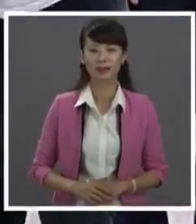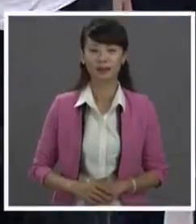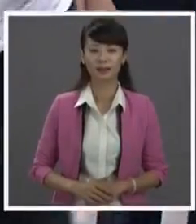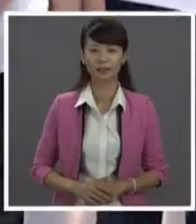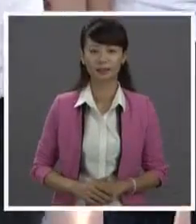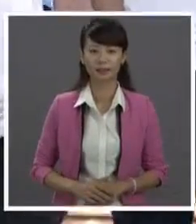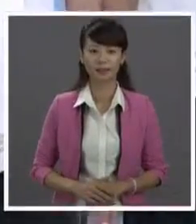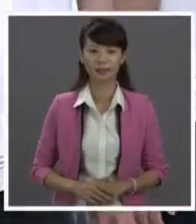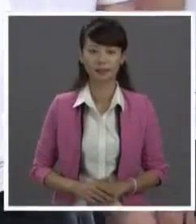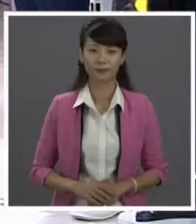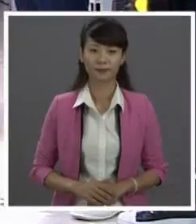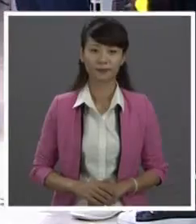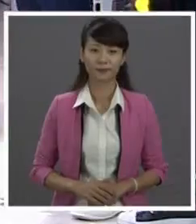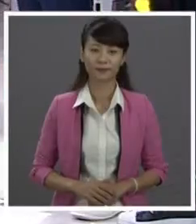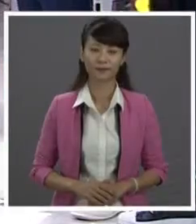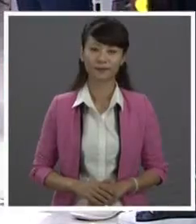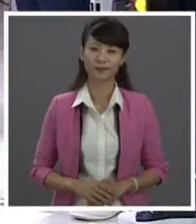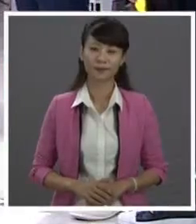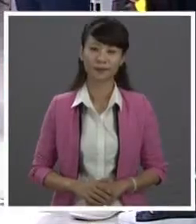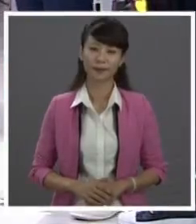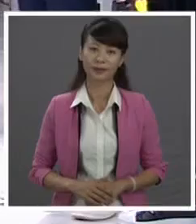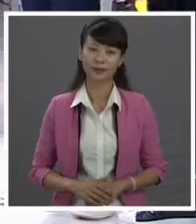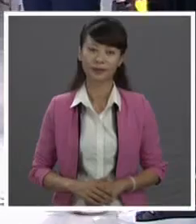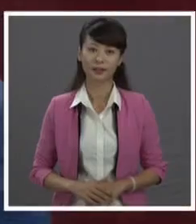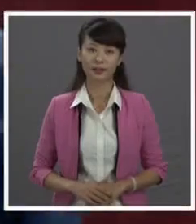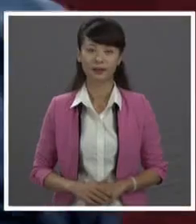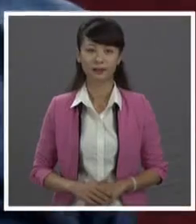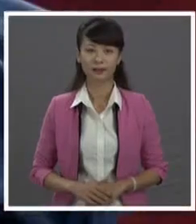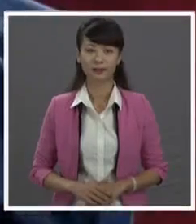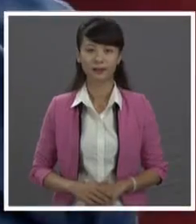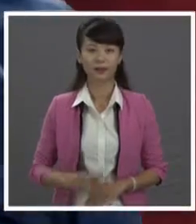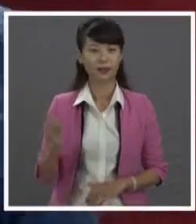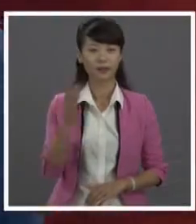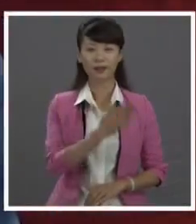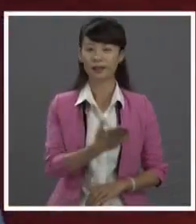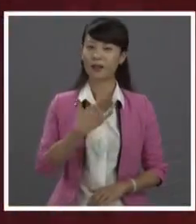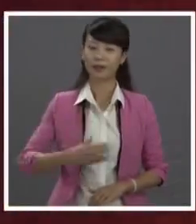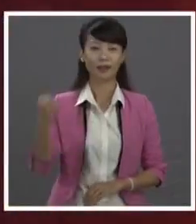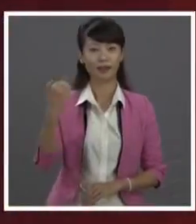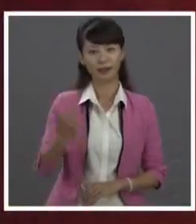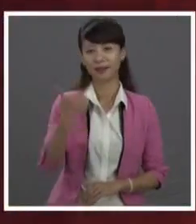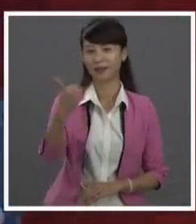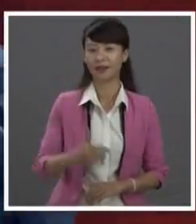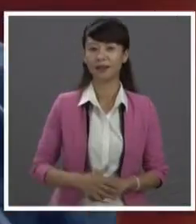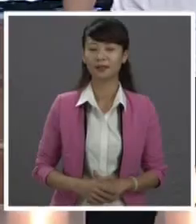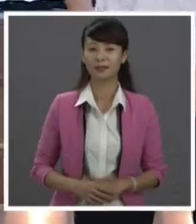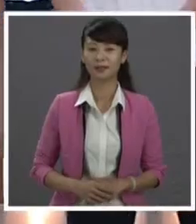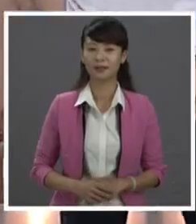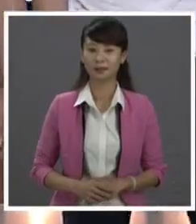了， 对。 来，元哥，你到那边先站一下， 腿软， 他的体力真的很好啊，